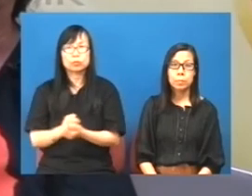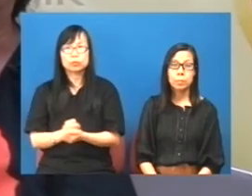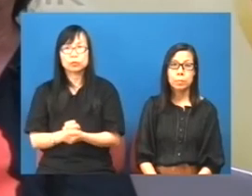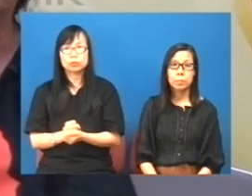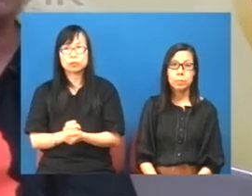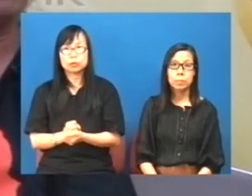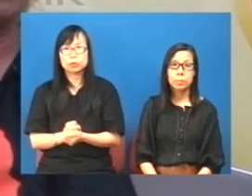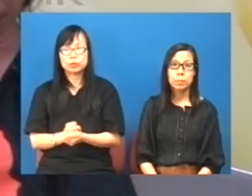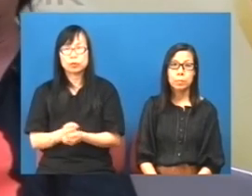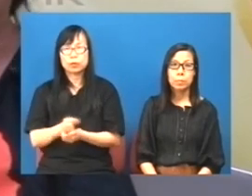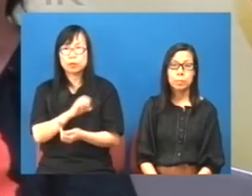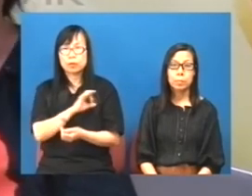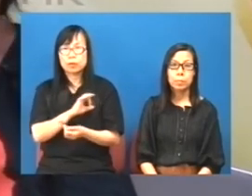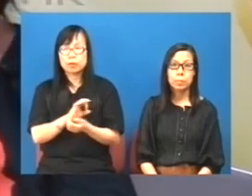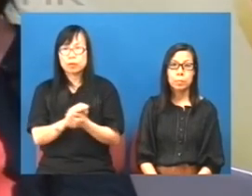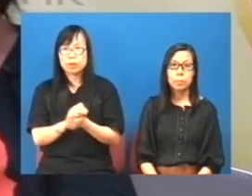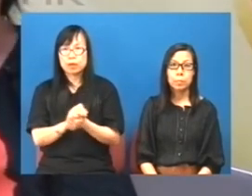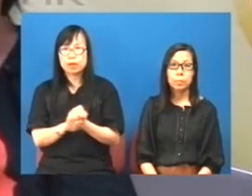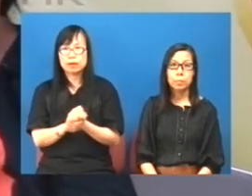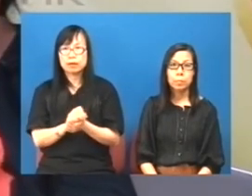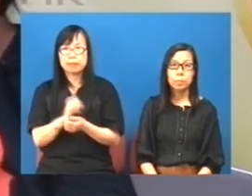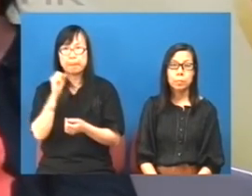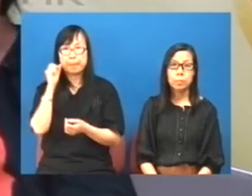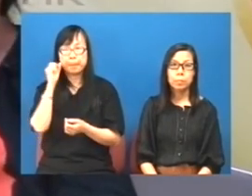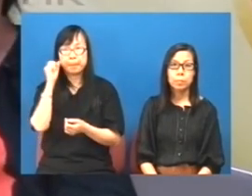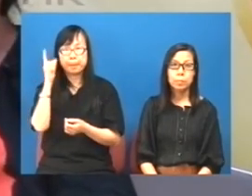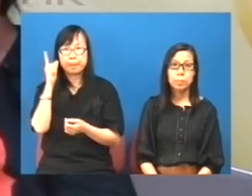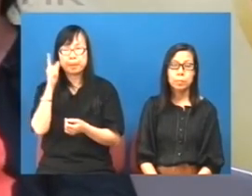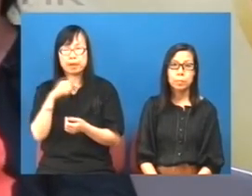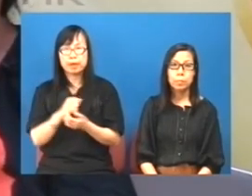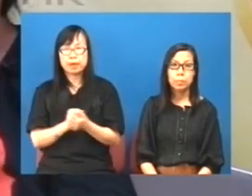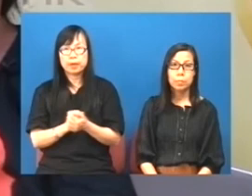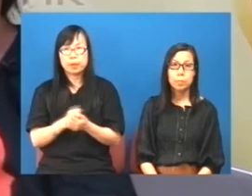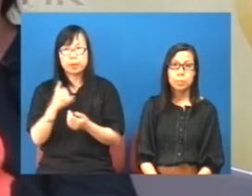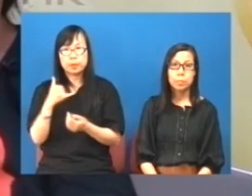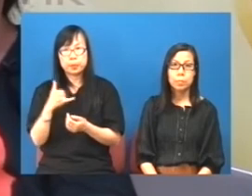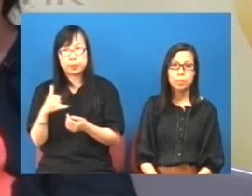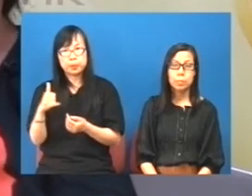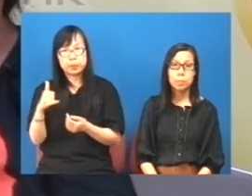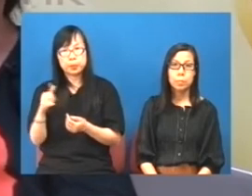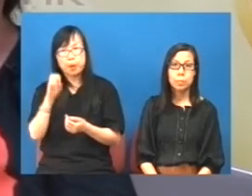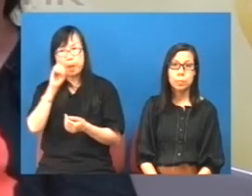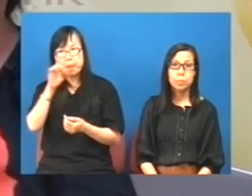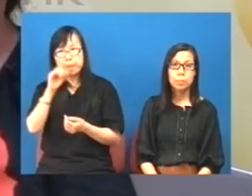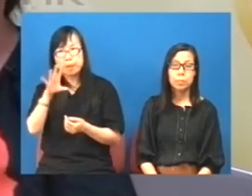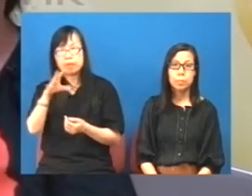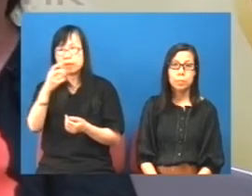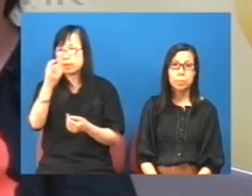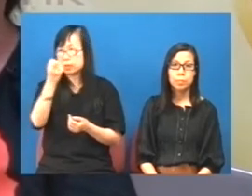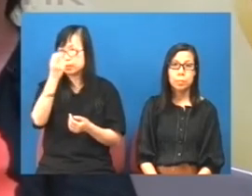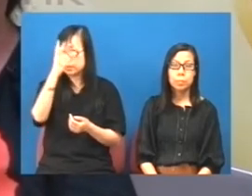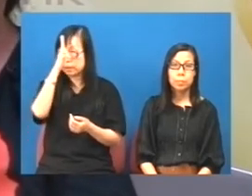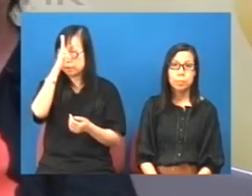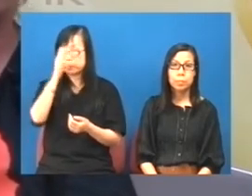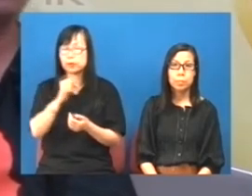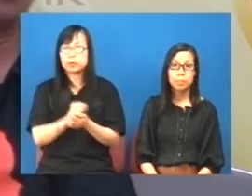真的非常好笑尤其是他走去問政府給錢來給